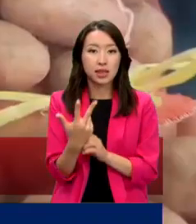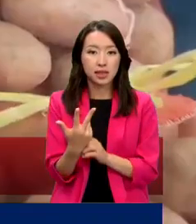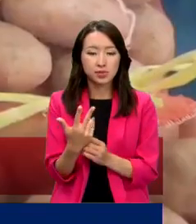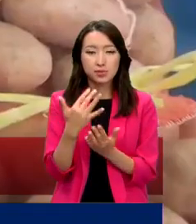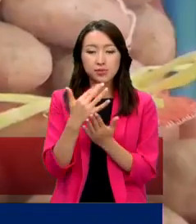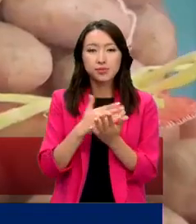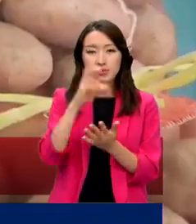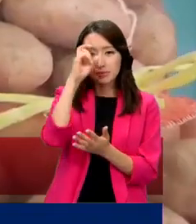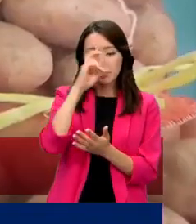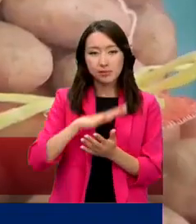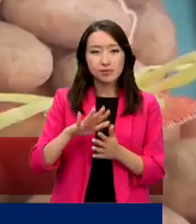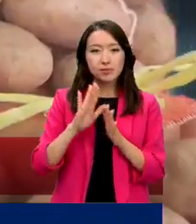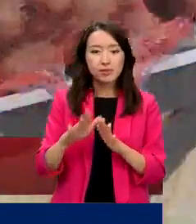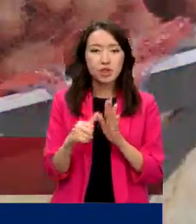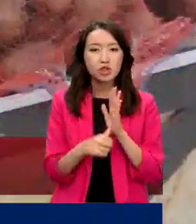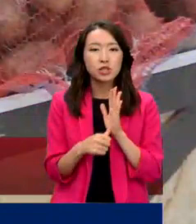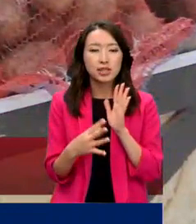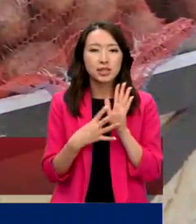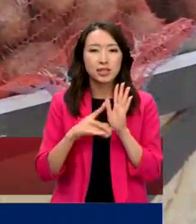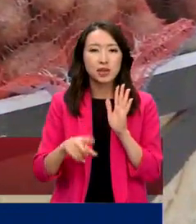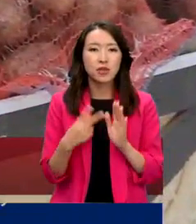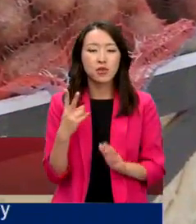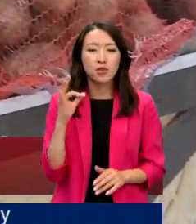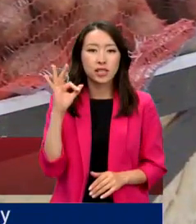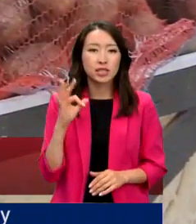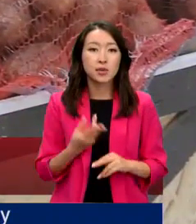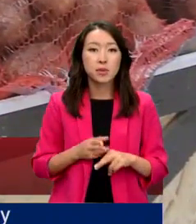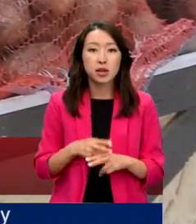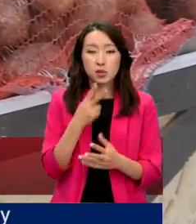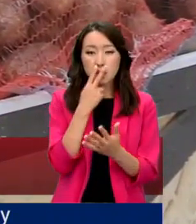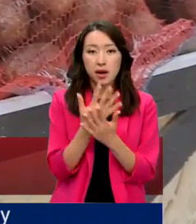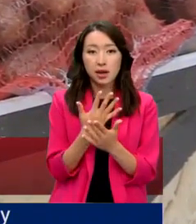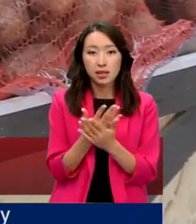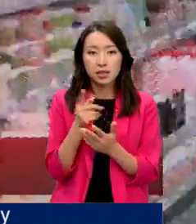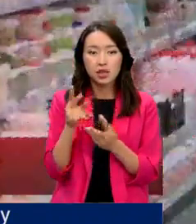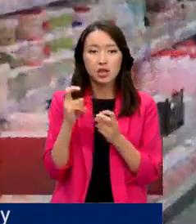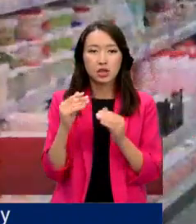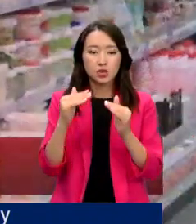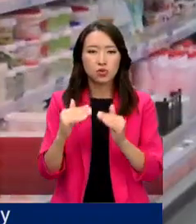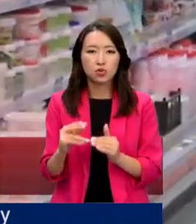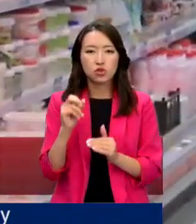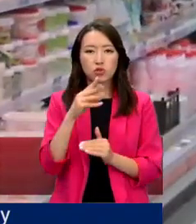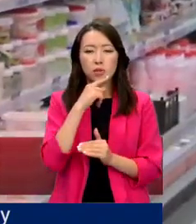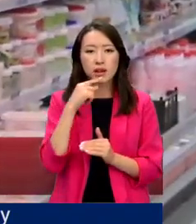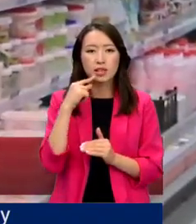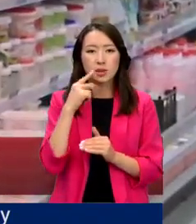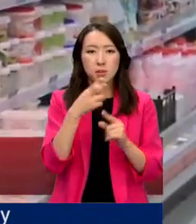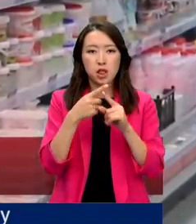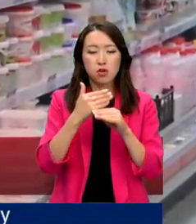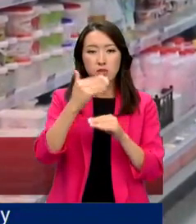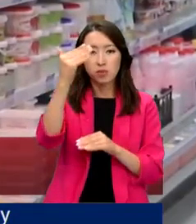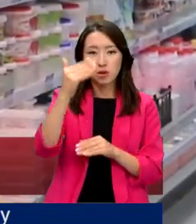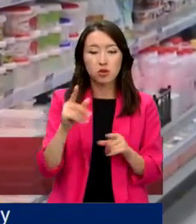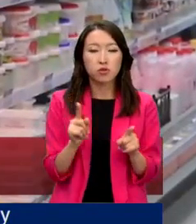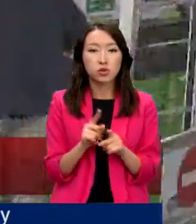Индекс страны составил всего 69,2. По этому показателю она значительно уступает России и Беларуси. Тем не